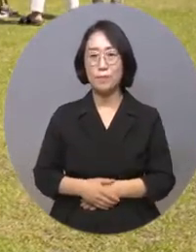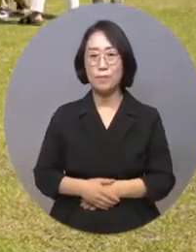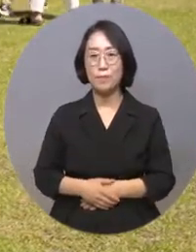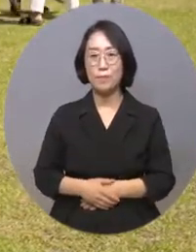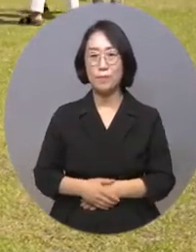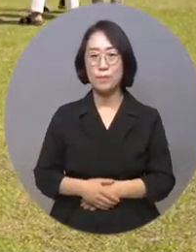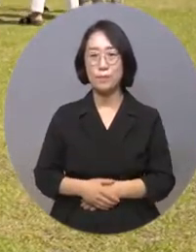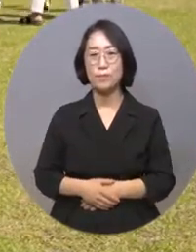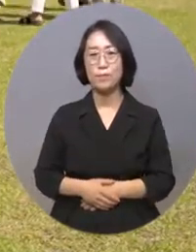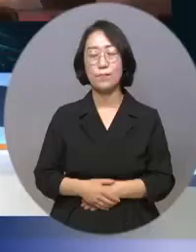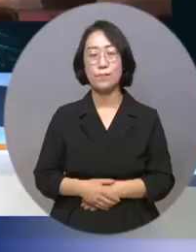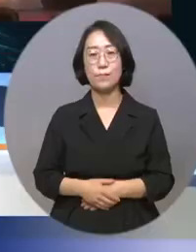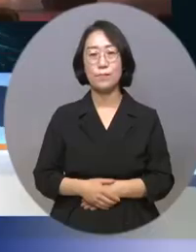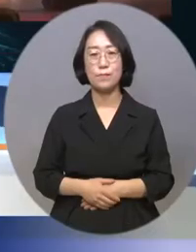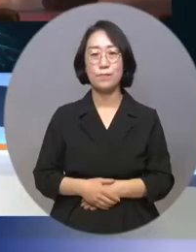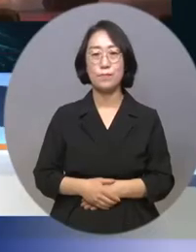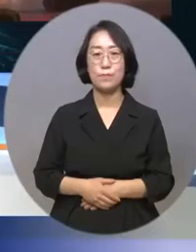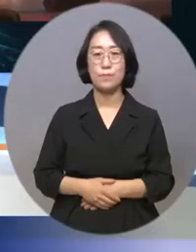장유진입니다.